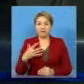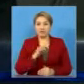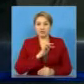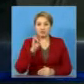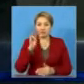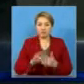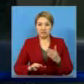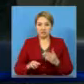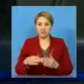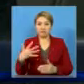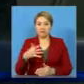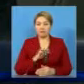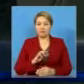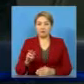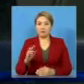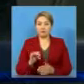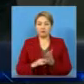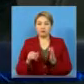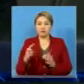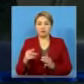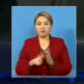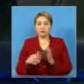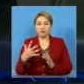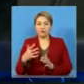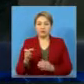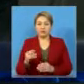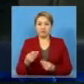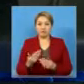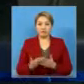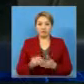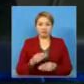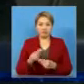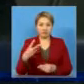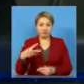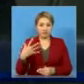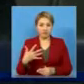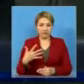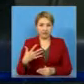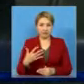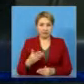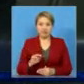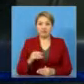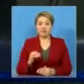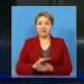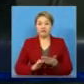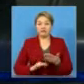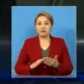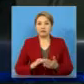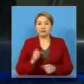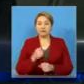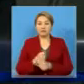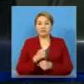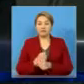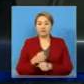на сумму 5 миллионов 599 тысяч 755 тенге. Выдано 25 предписаний. Материалы в